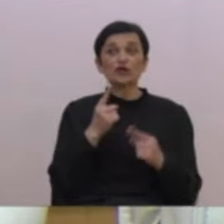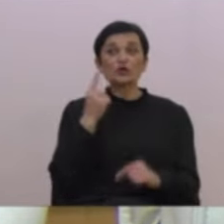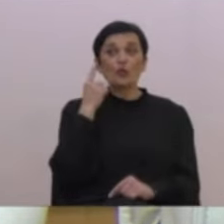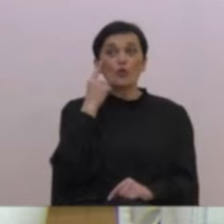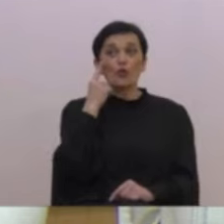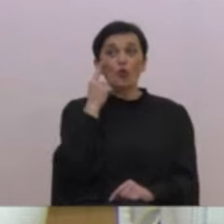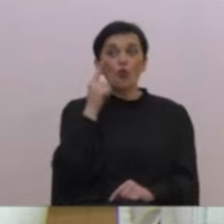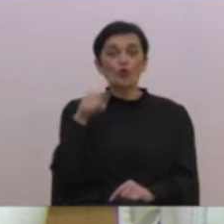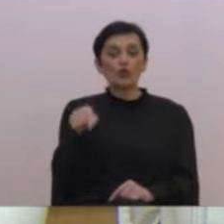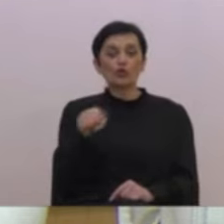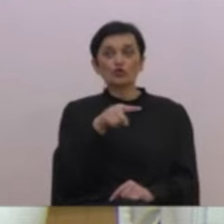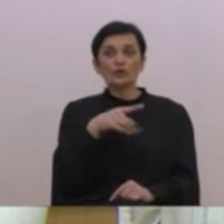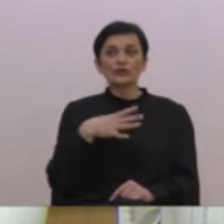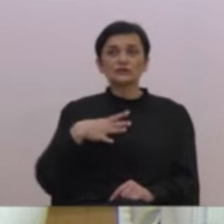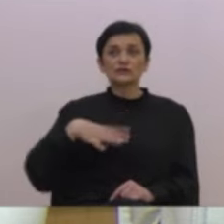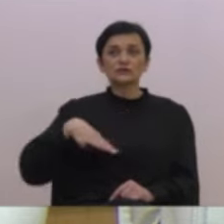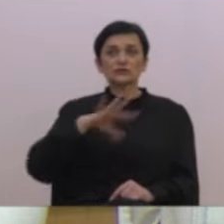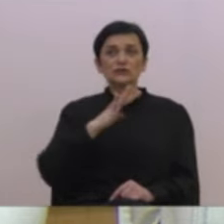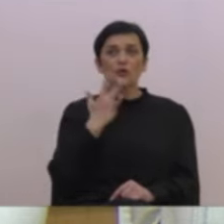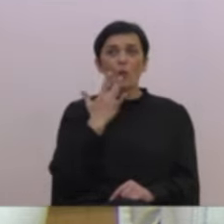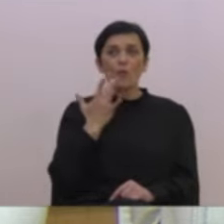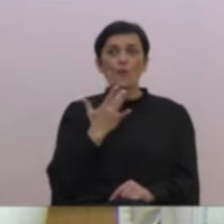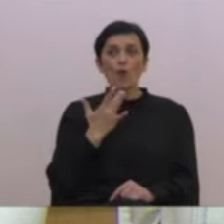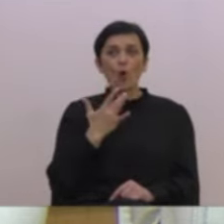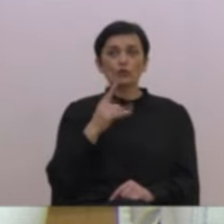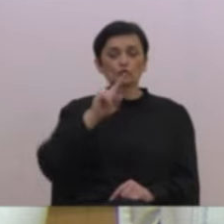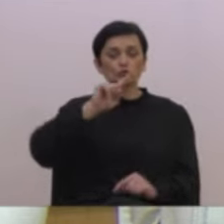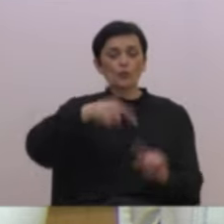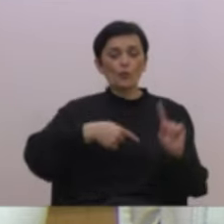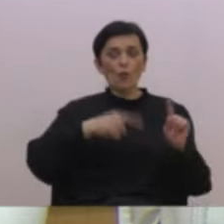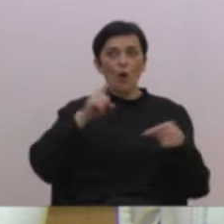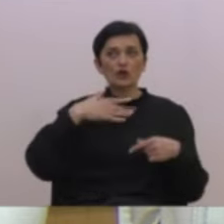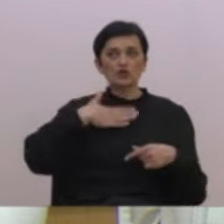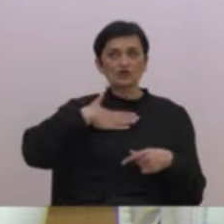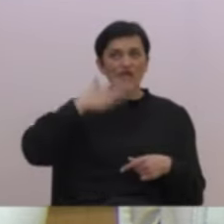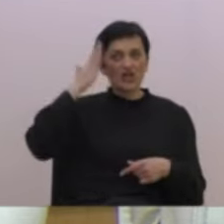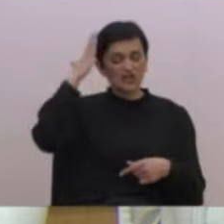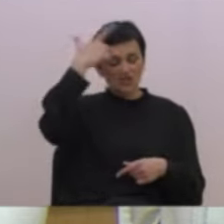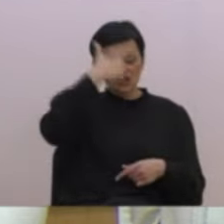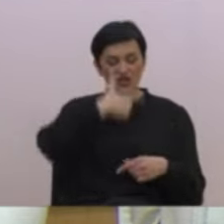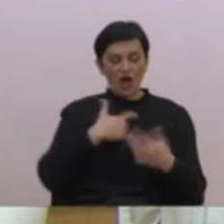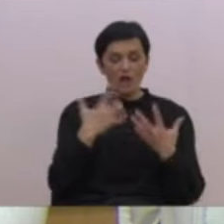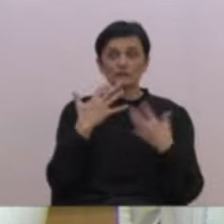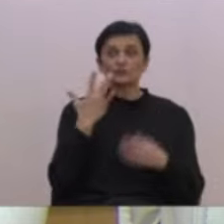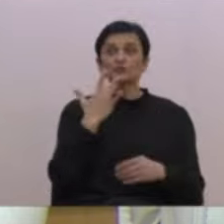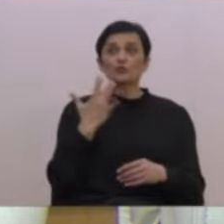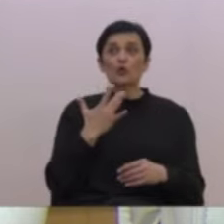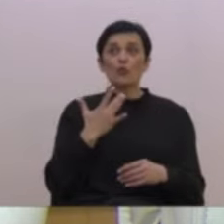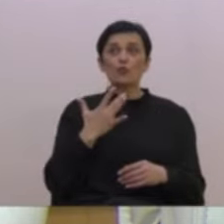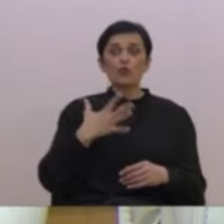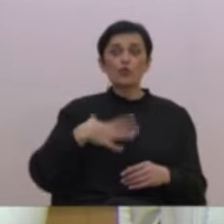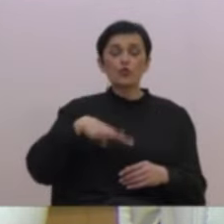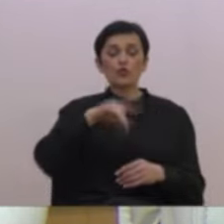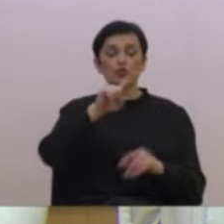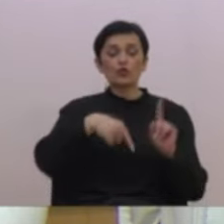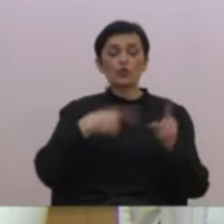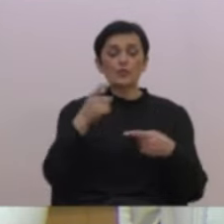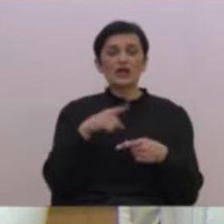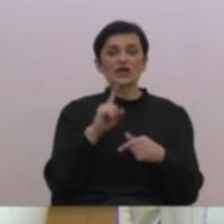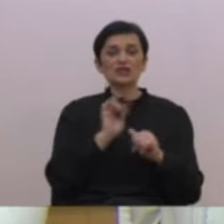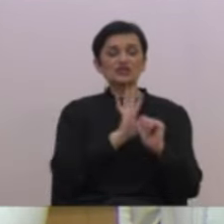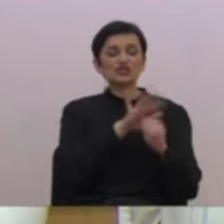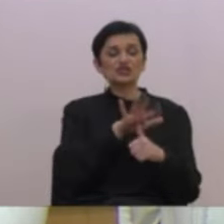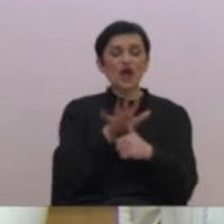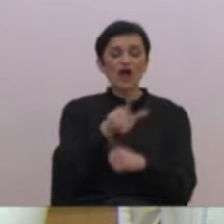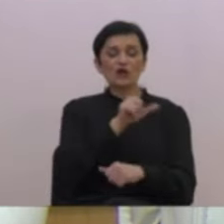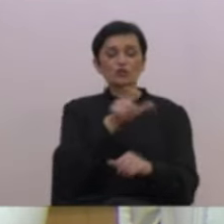რომ საქართველოსი პოლიტიკოსების მოვალეობა ჩვენ თავზე ზრუნვა და საქართველოსი პოლიტიკოსების მოვალეობა არის ჩაგრულ